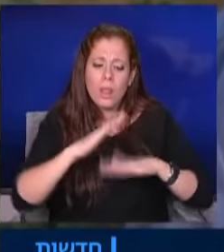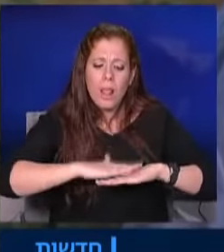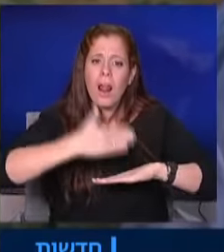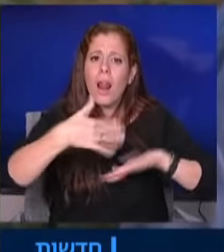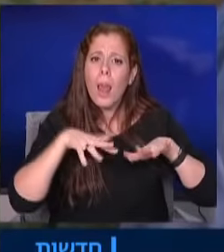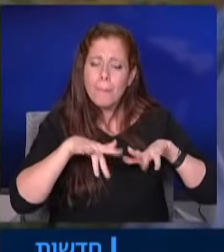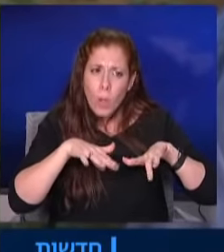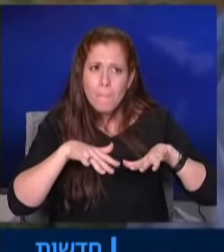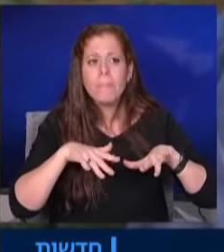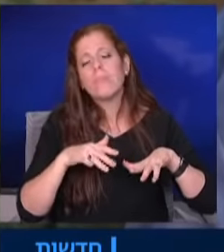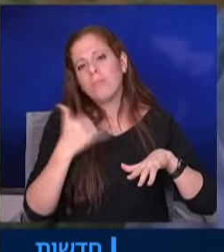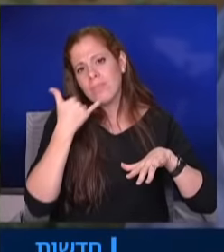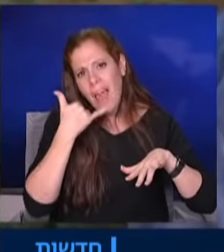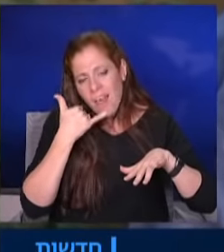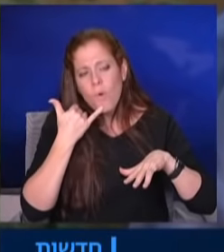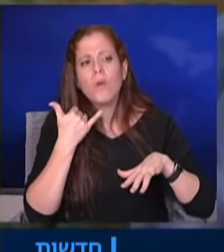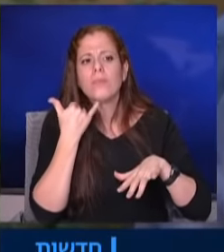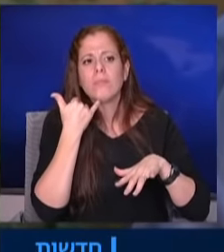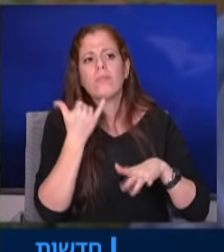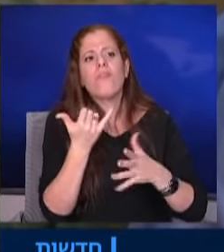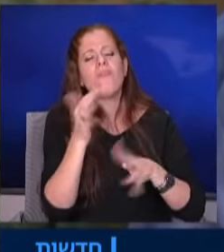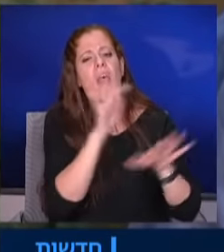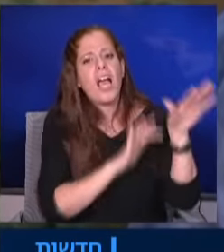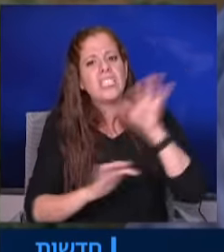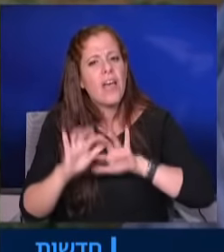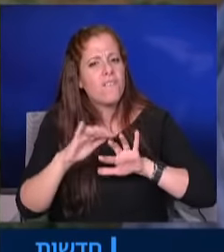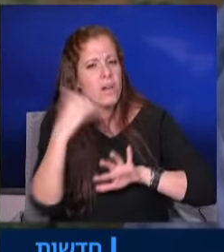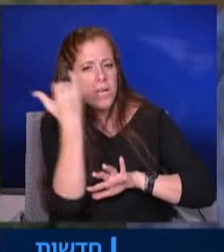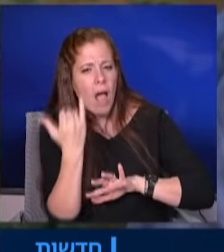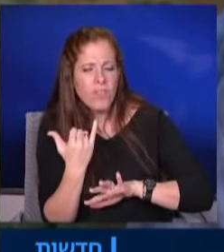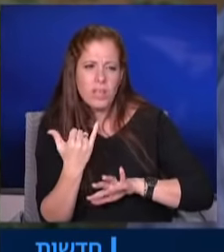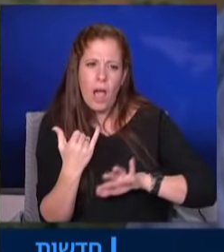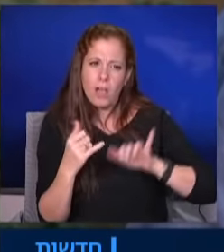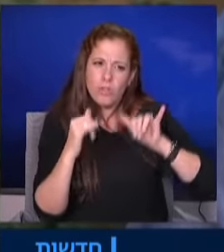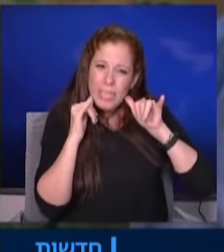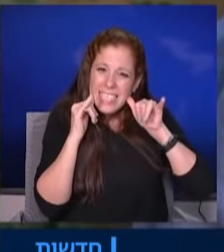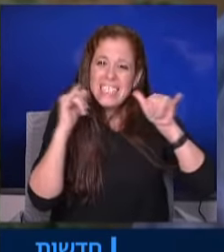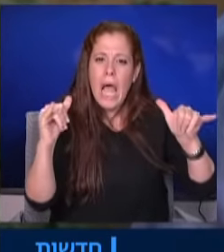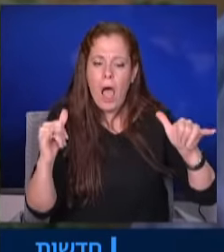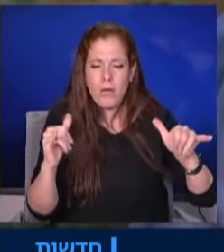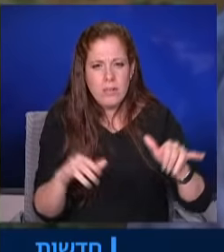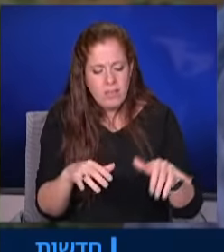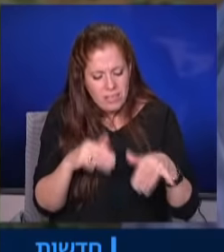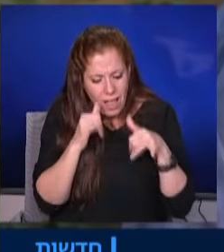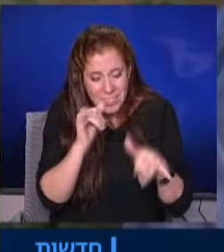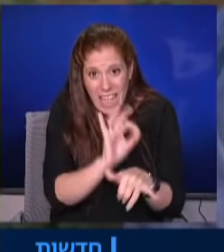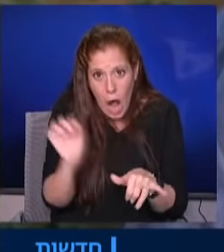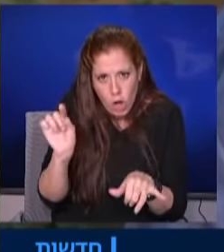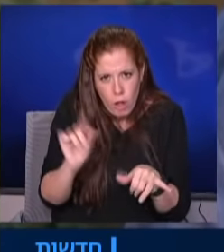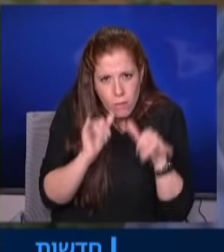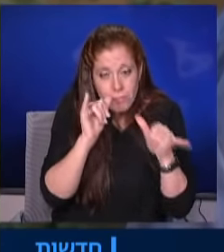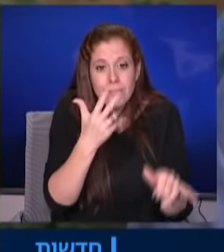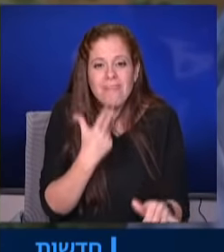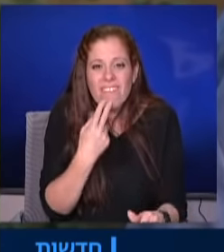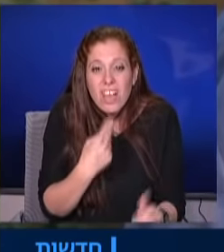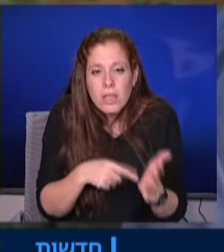ואת הטלפון, ולעצב גרפיקה כזאת שתזעק את הזעקה שלהם בעברית, כדי שאנשים